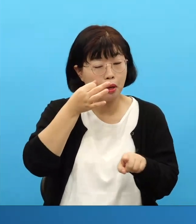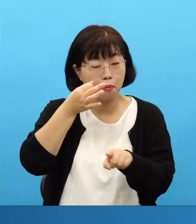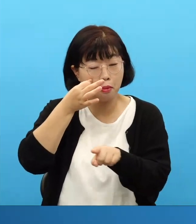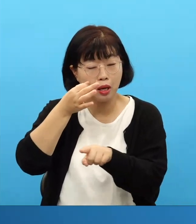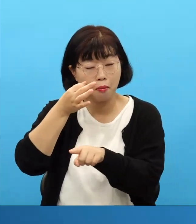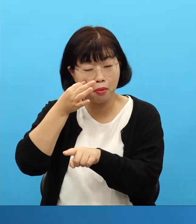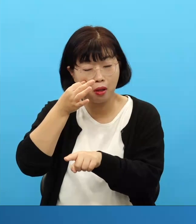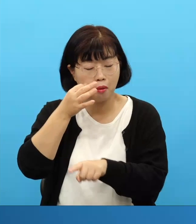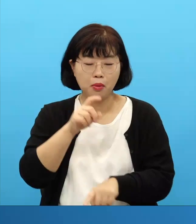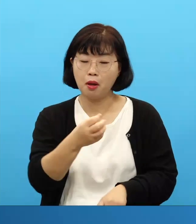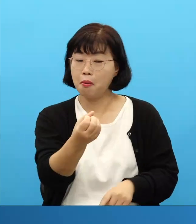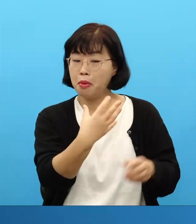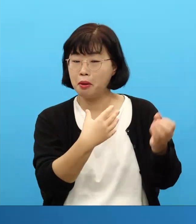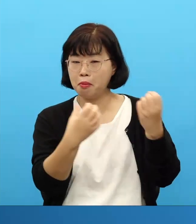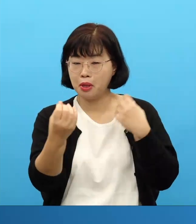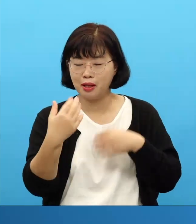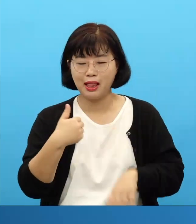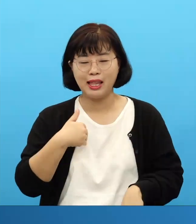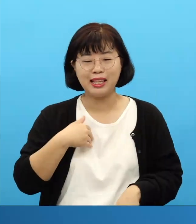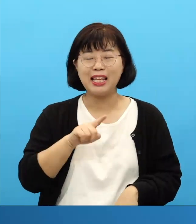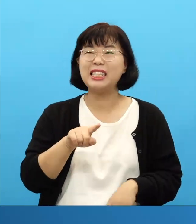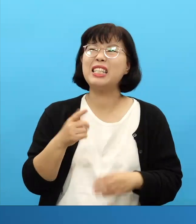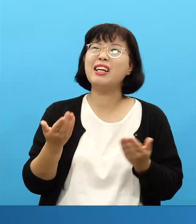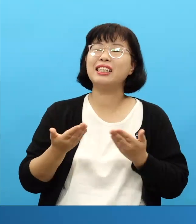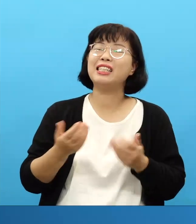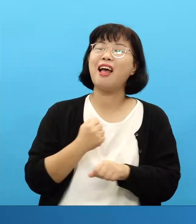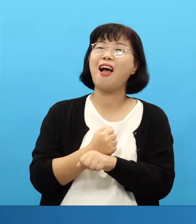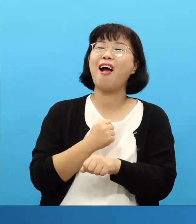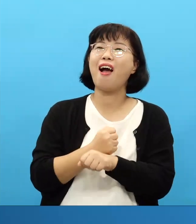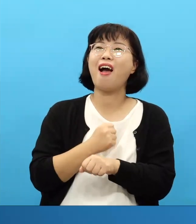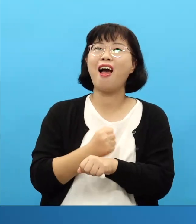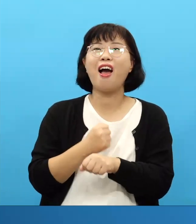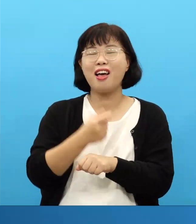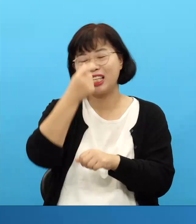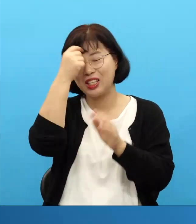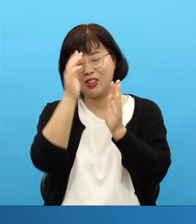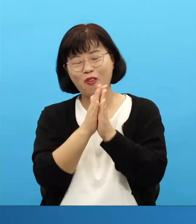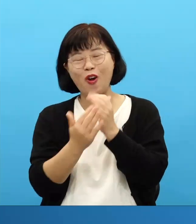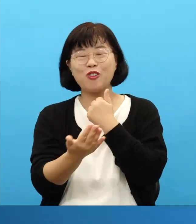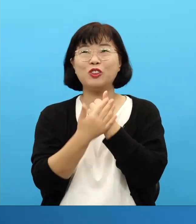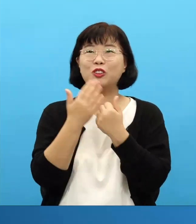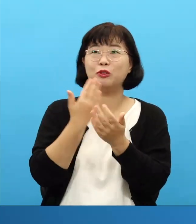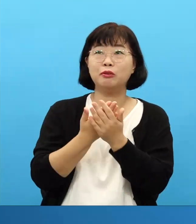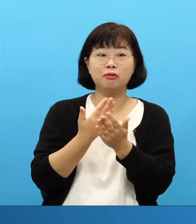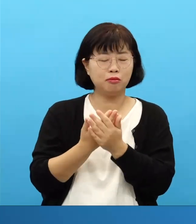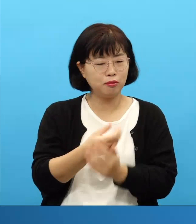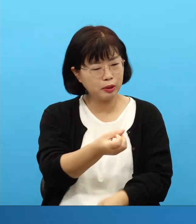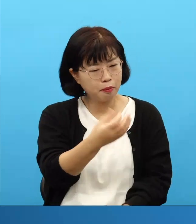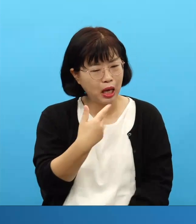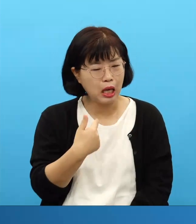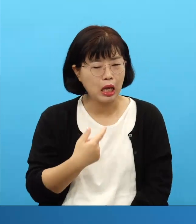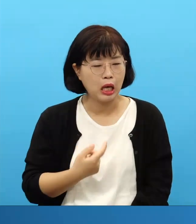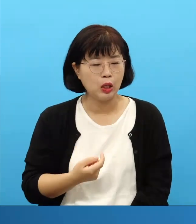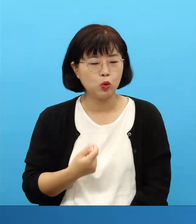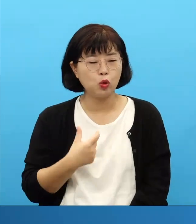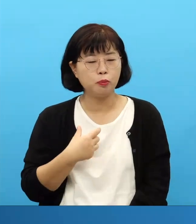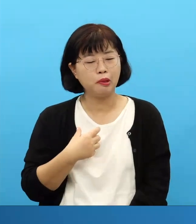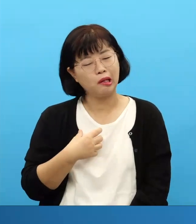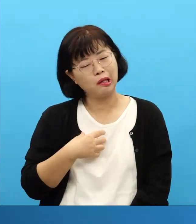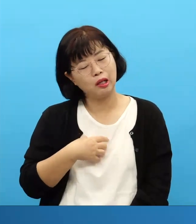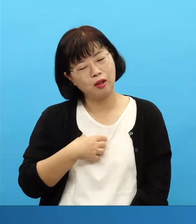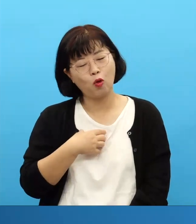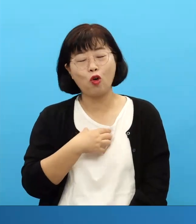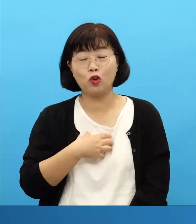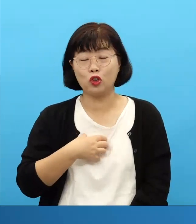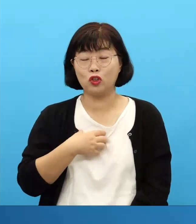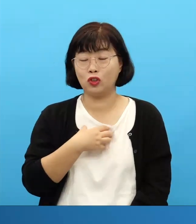합니다, 막 기도하면 이런 게 느낌에 걱정이 되는 거 있잖아요. That is similar in Busan and in Seoul. When I meet with people and they say, "Oh, I did this or I